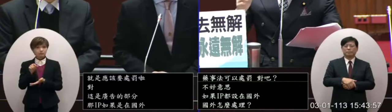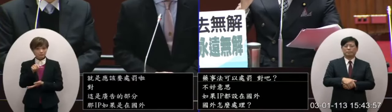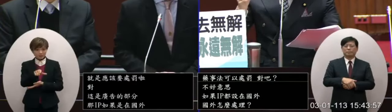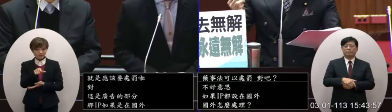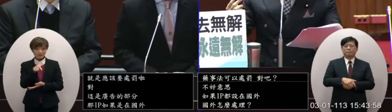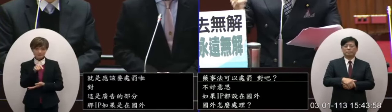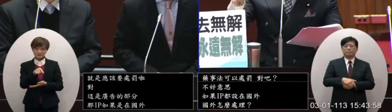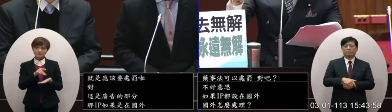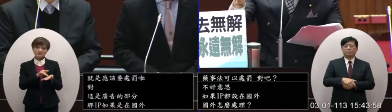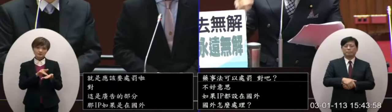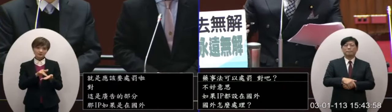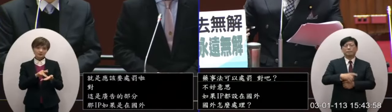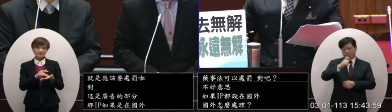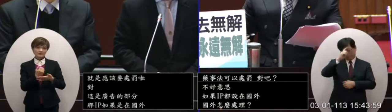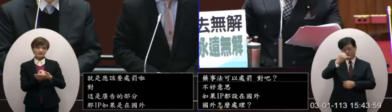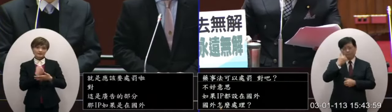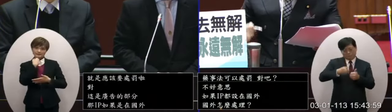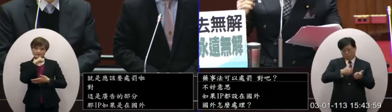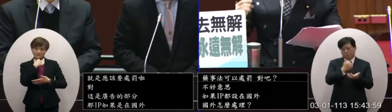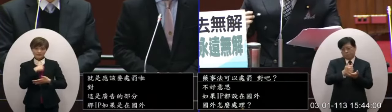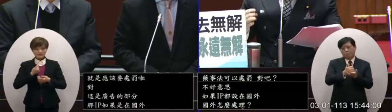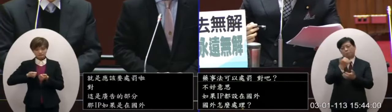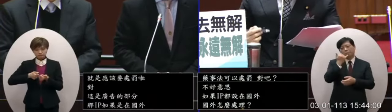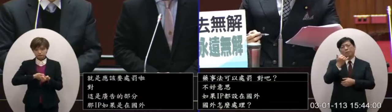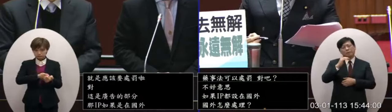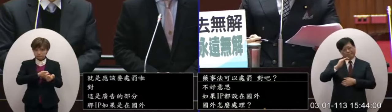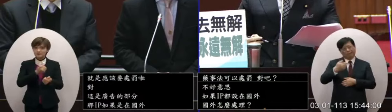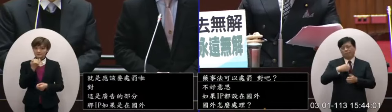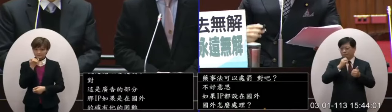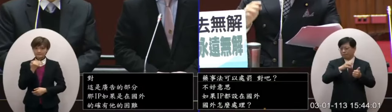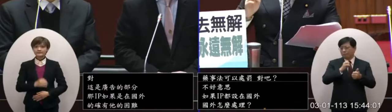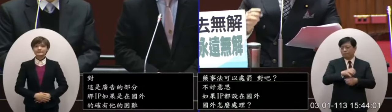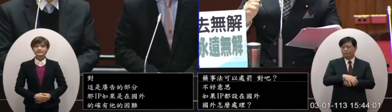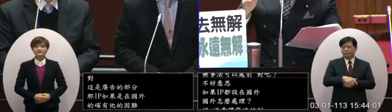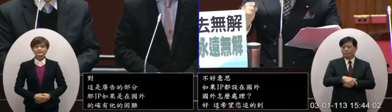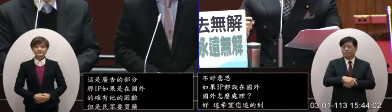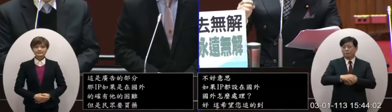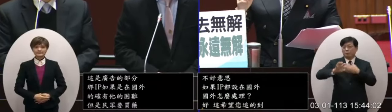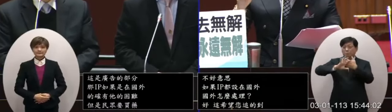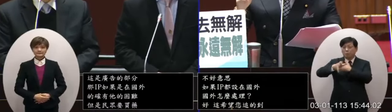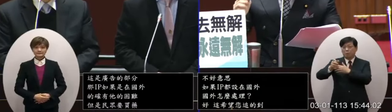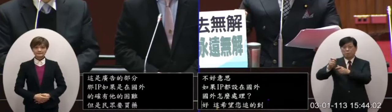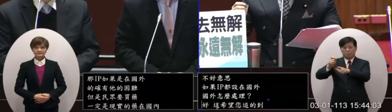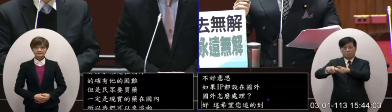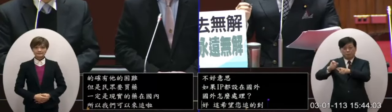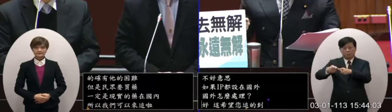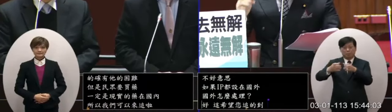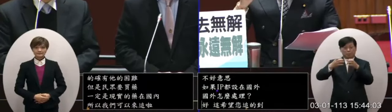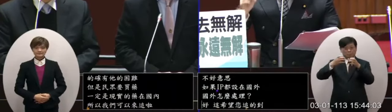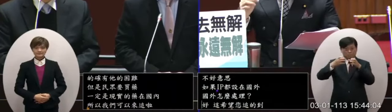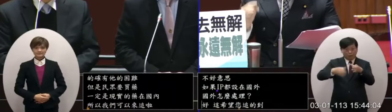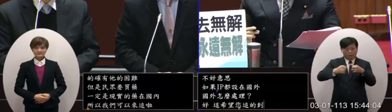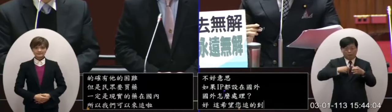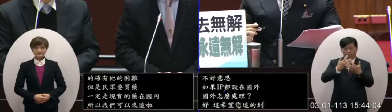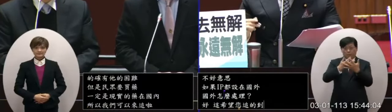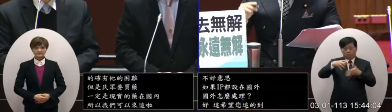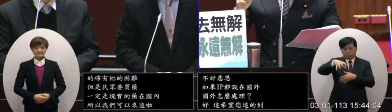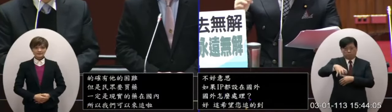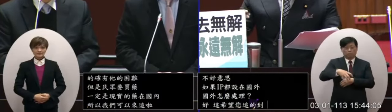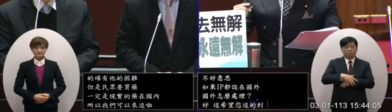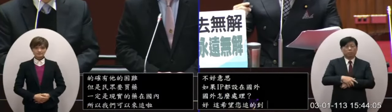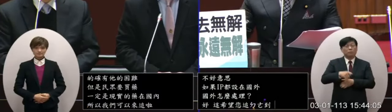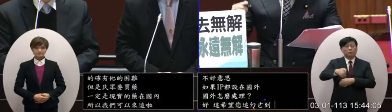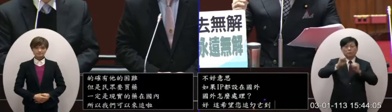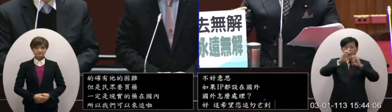追了。 这希望您追得到了，但是我必须跟您讲，国外厂商设架网站，